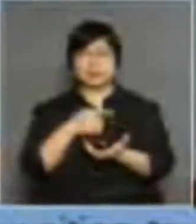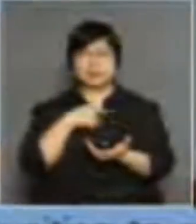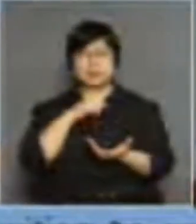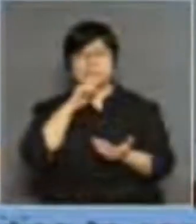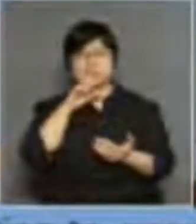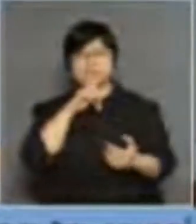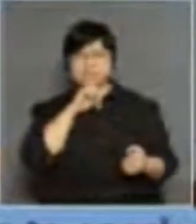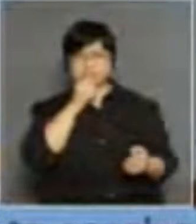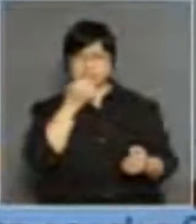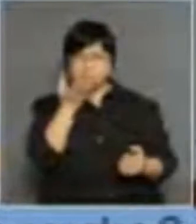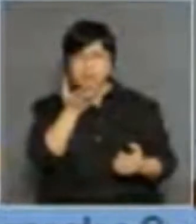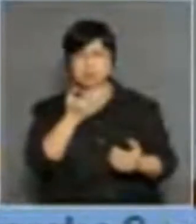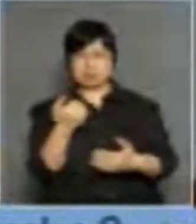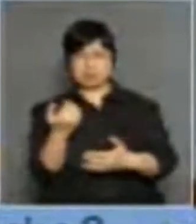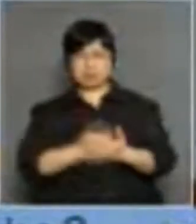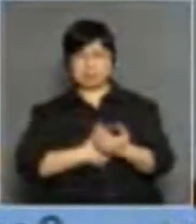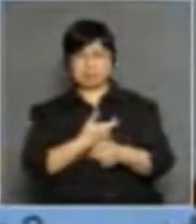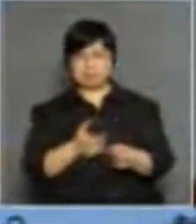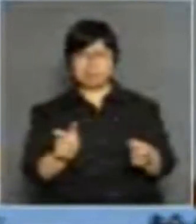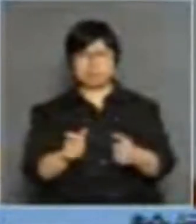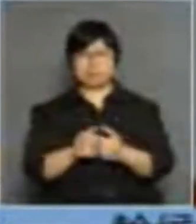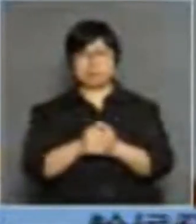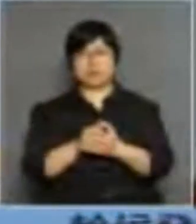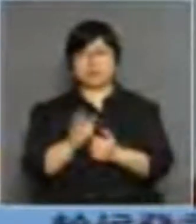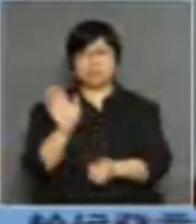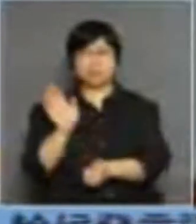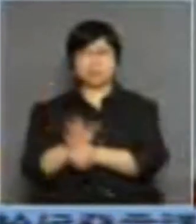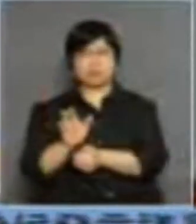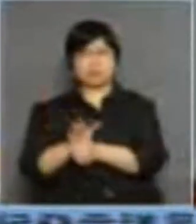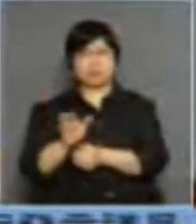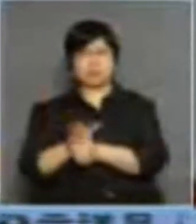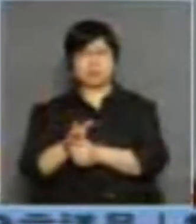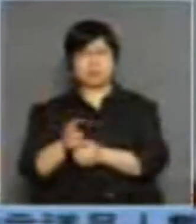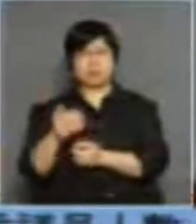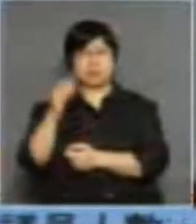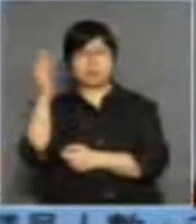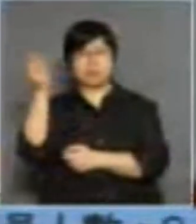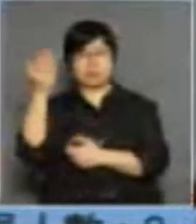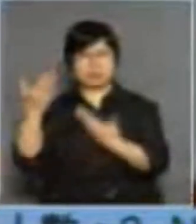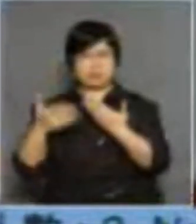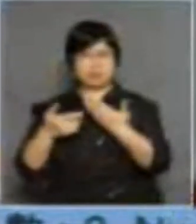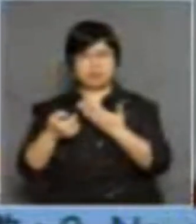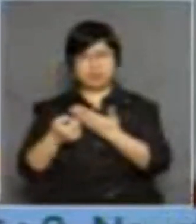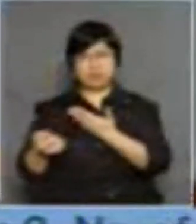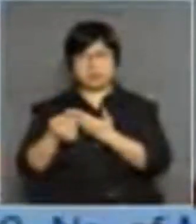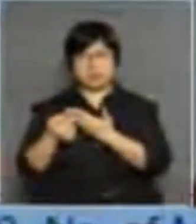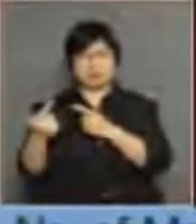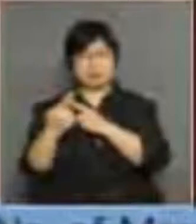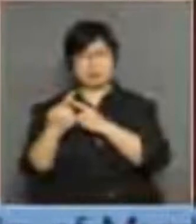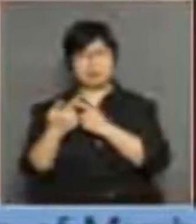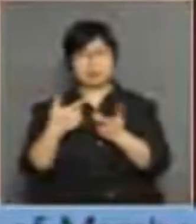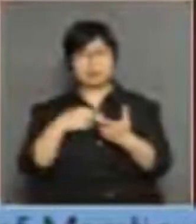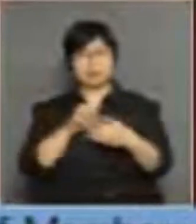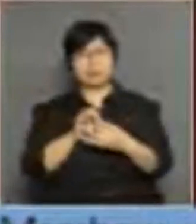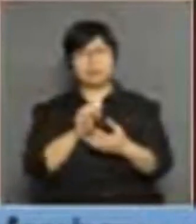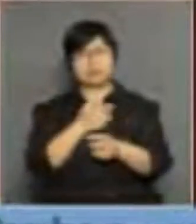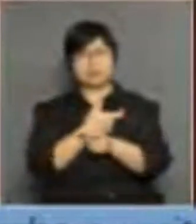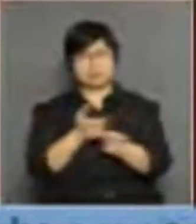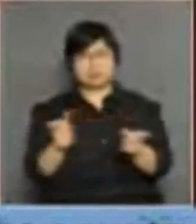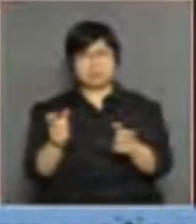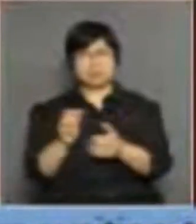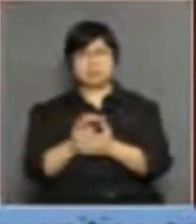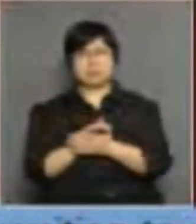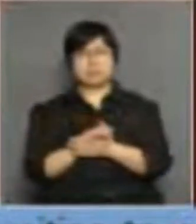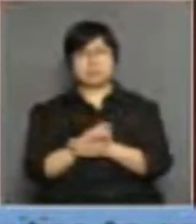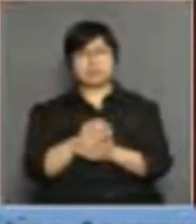人工，為這個郊遊的人或者為附近的村民。 梁議員，關於人工的問題，上一節